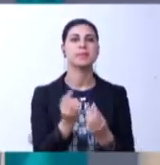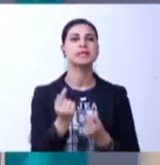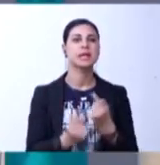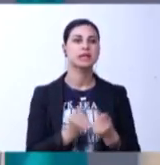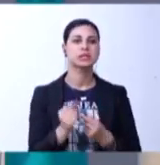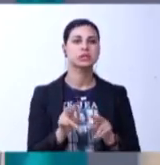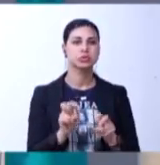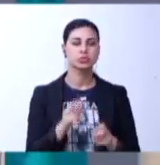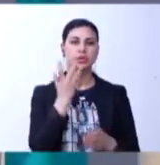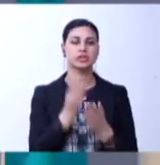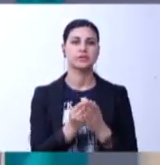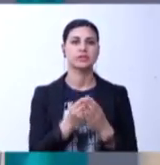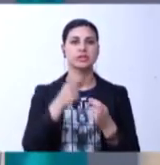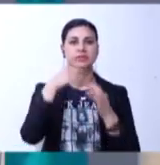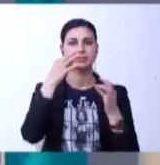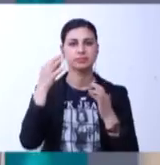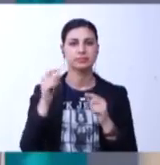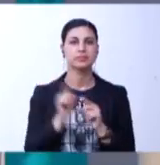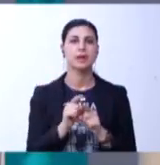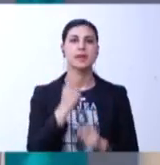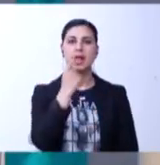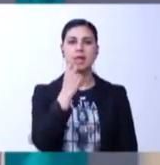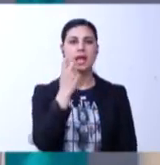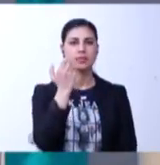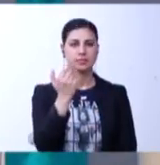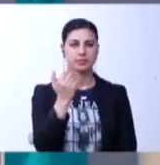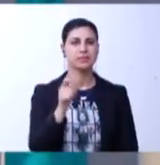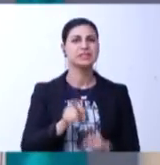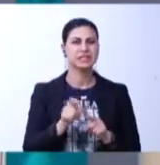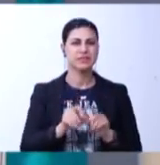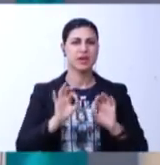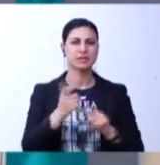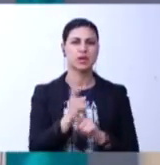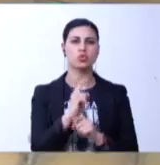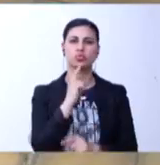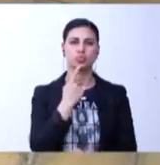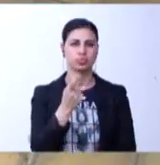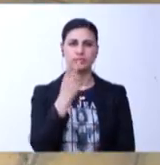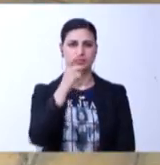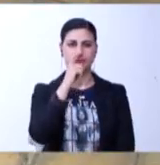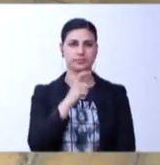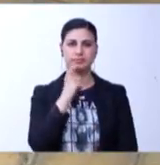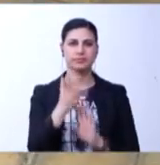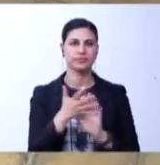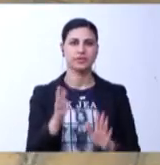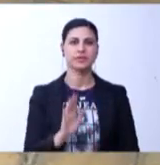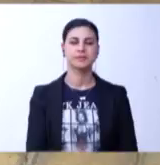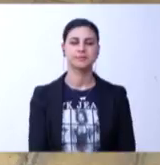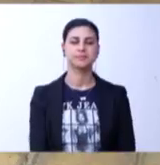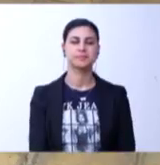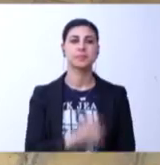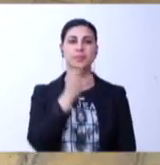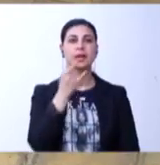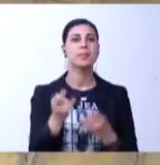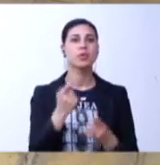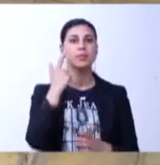ტრადიციული ბრეისები, თვითლიგირებადი ბრეისები, ლინგვალური ბრეისები და კალპები. ესე მარტივად აგვხსენით ყველაფერი, იმიტომ რომ თქვენ ძალიან სწრაფად ჩამოთვალეთ და